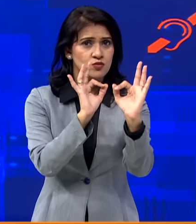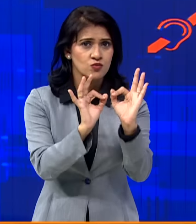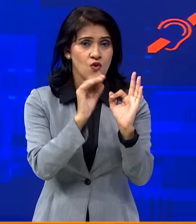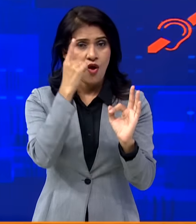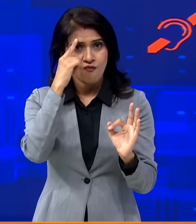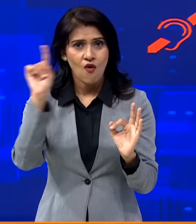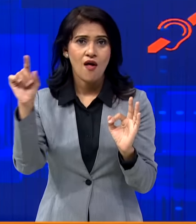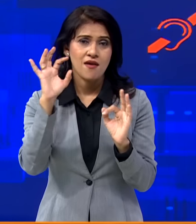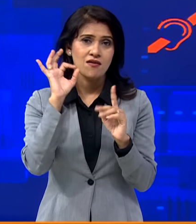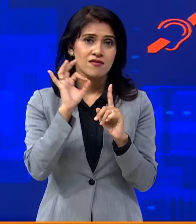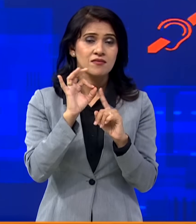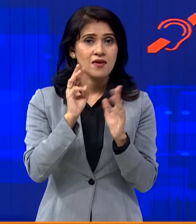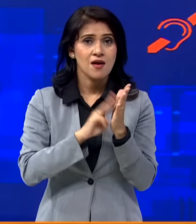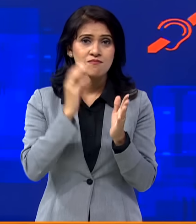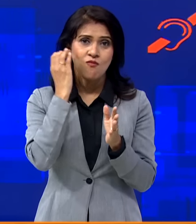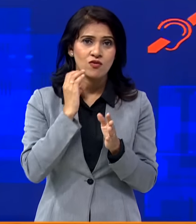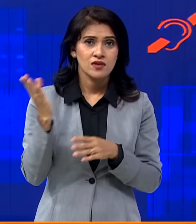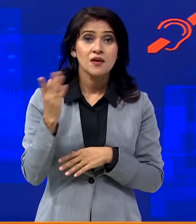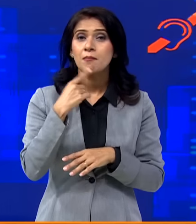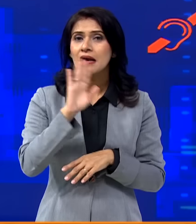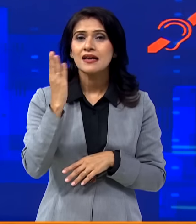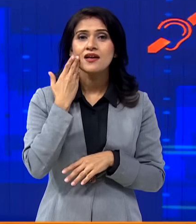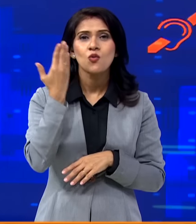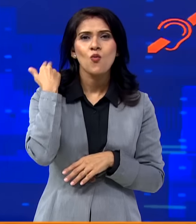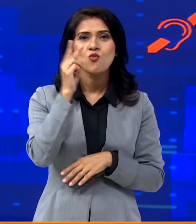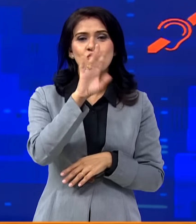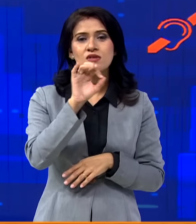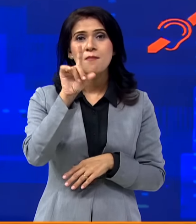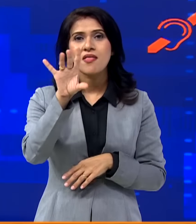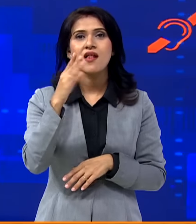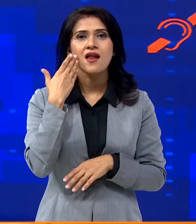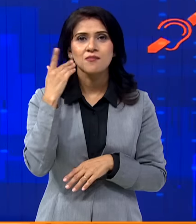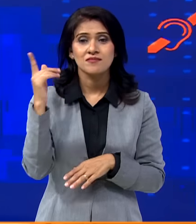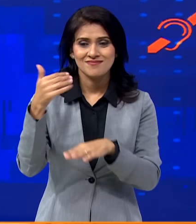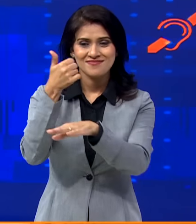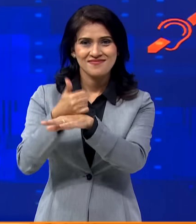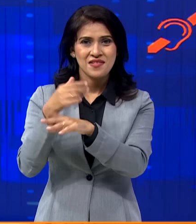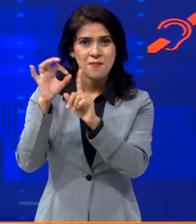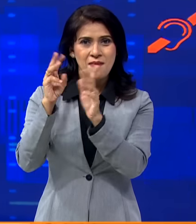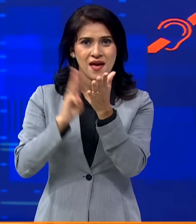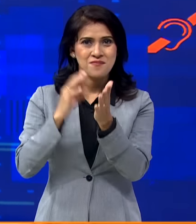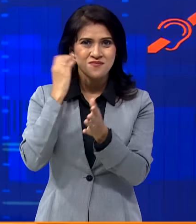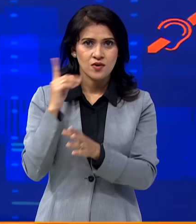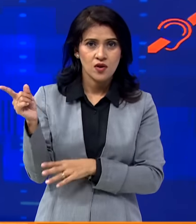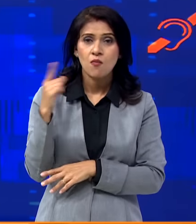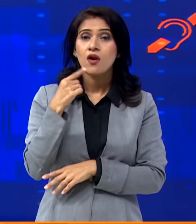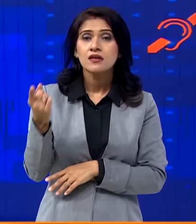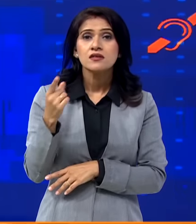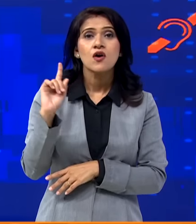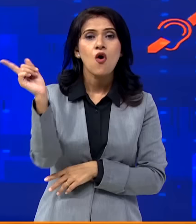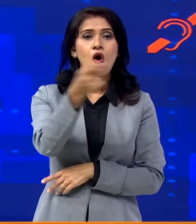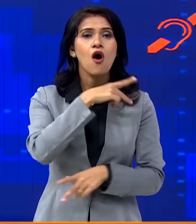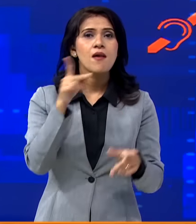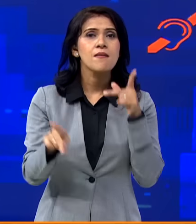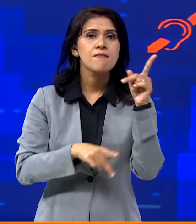में आपने कहा था जब से नरेंद्र मोदी प्रधानमंत्री बने हैं तबसे इस देश में दहशत है जितना